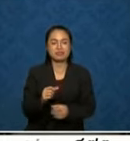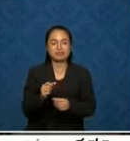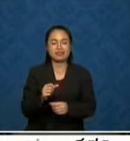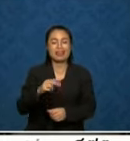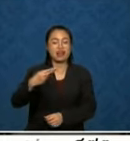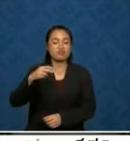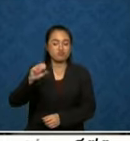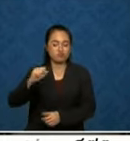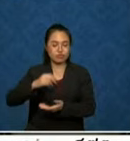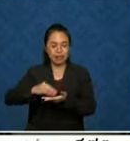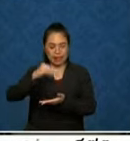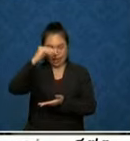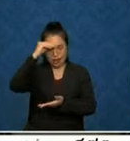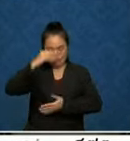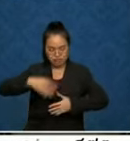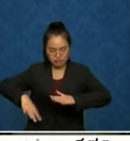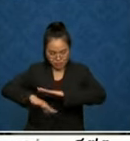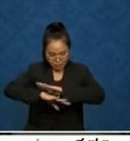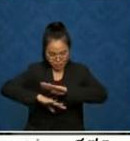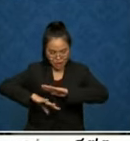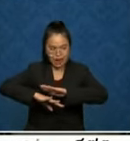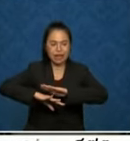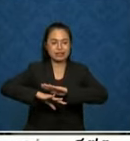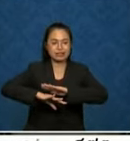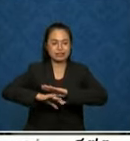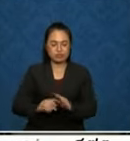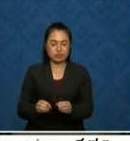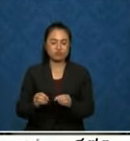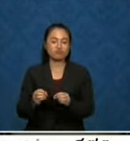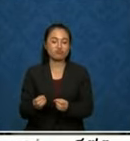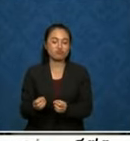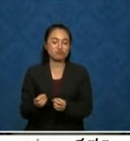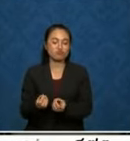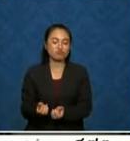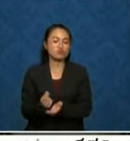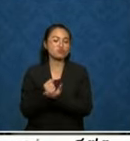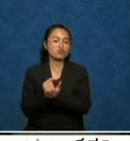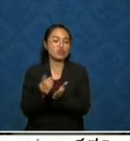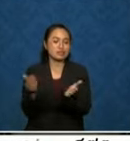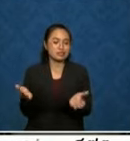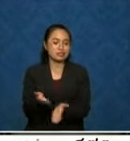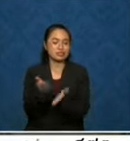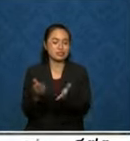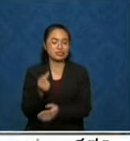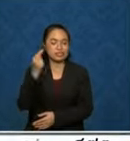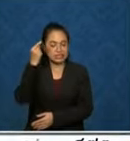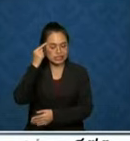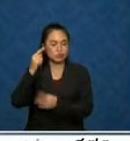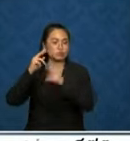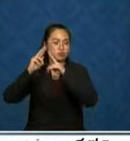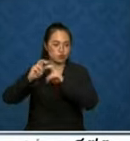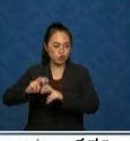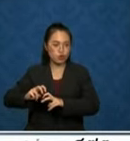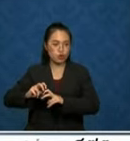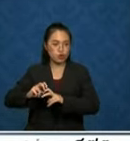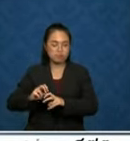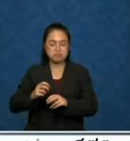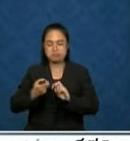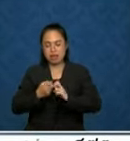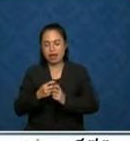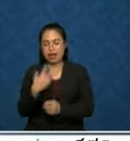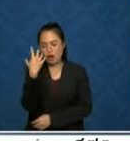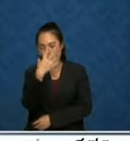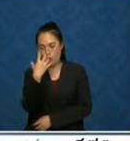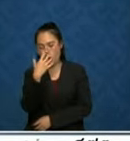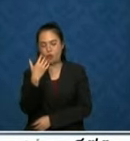การศึกษาแบบฐานสมรรถนะที่มุ่งเน้นส่งเสริมทักษะในการคิดวิเคราะห์วิพากษ์กับท่านประธานปัญหาการหลอกลวงทางการเ